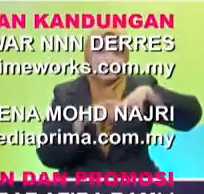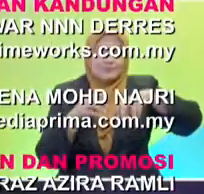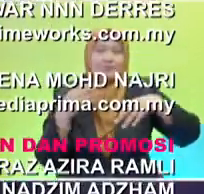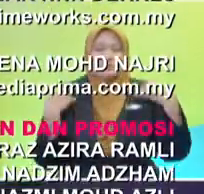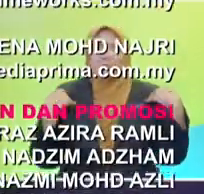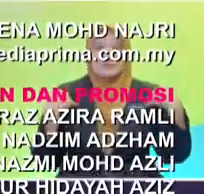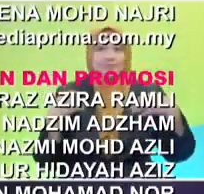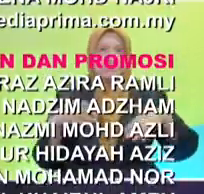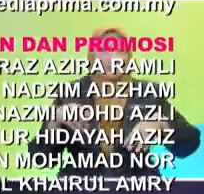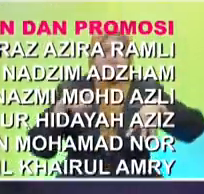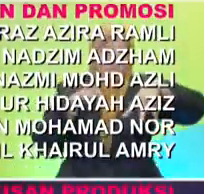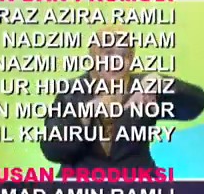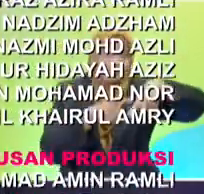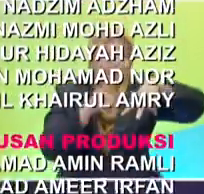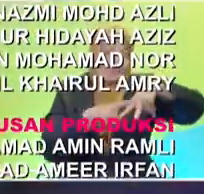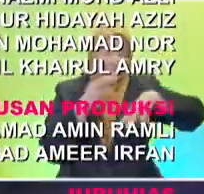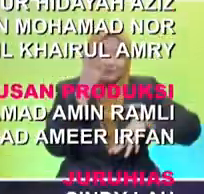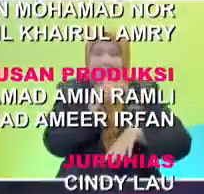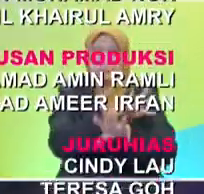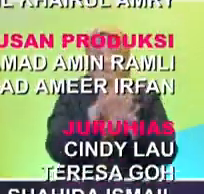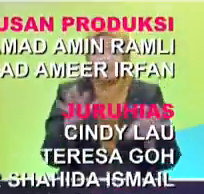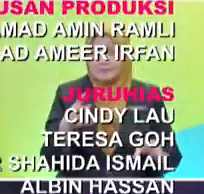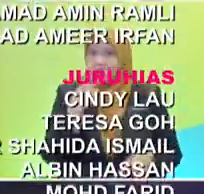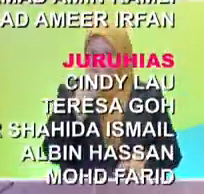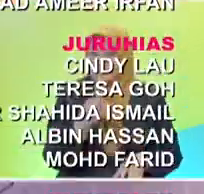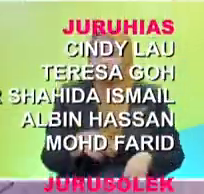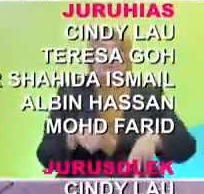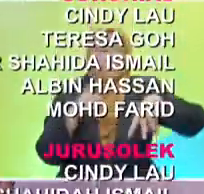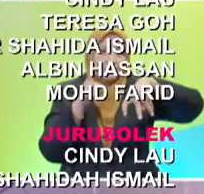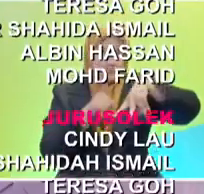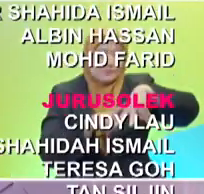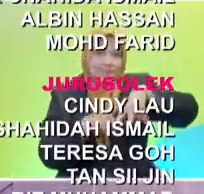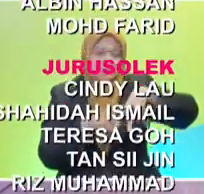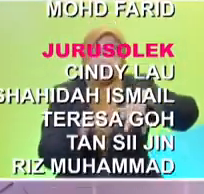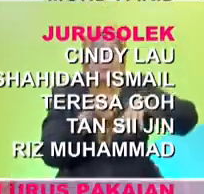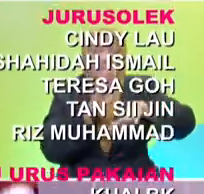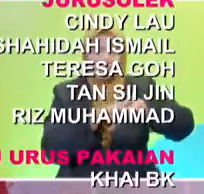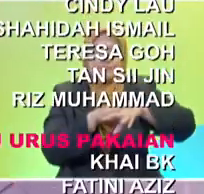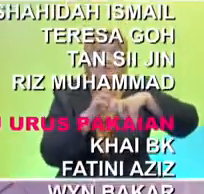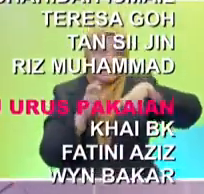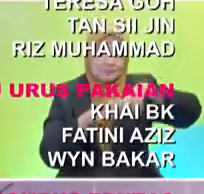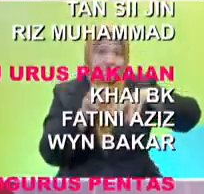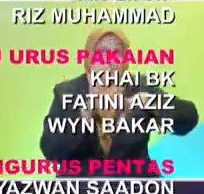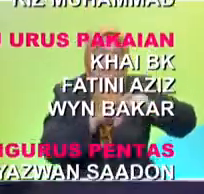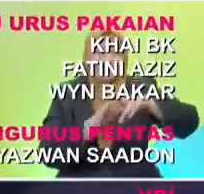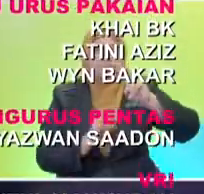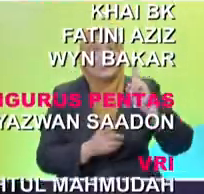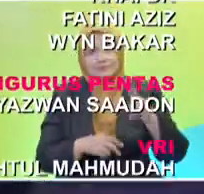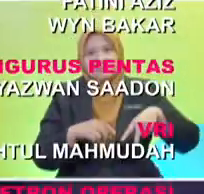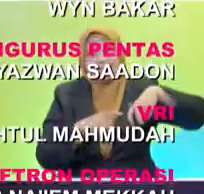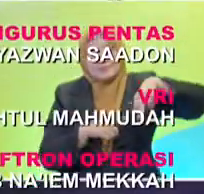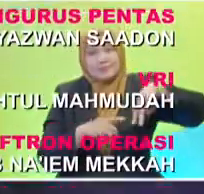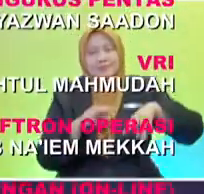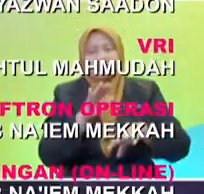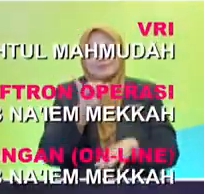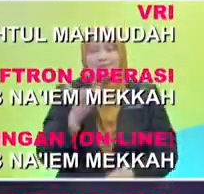paha paha cantik tak pernah tengok haha atas lutut lutut atas kaki atas